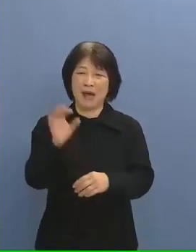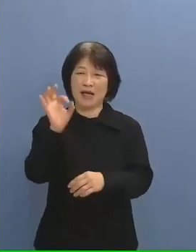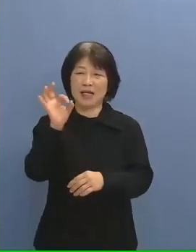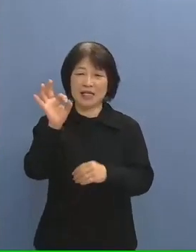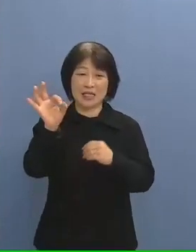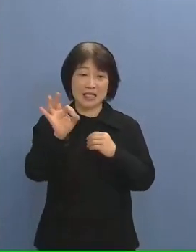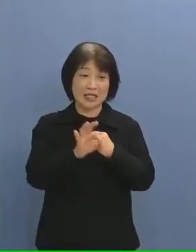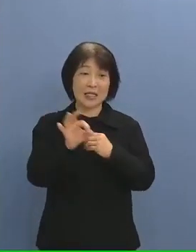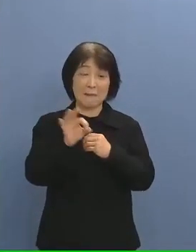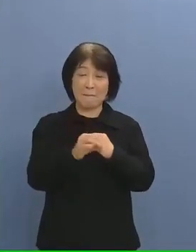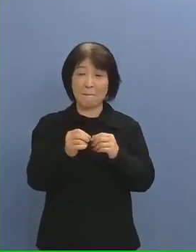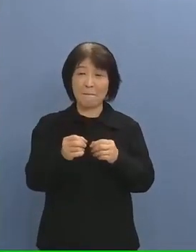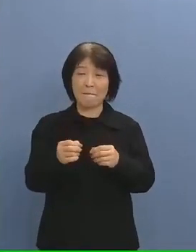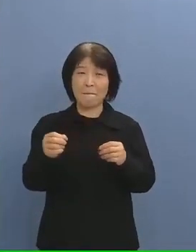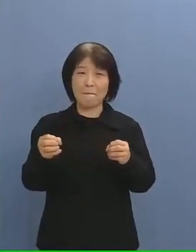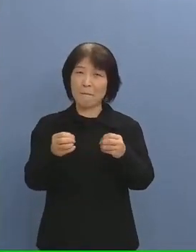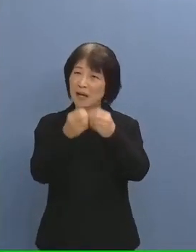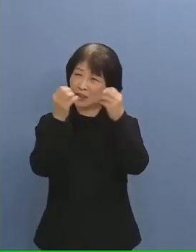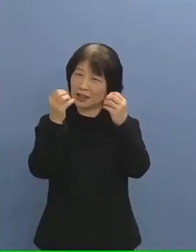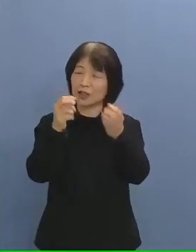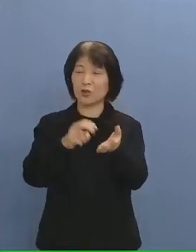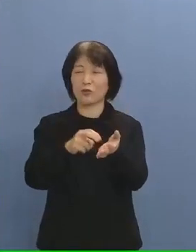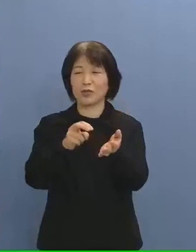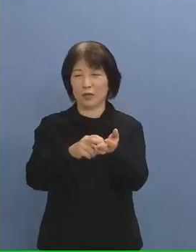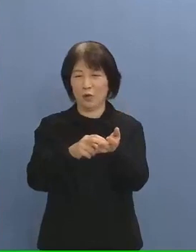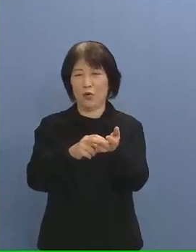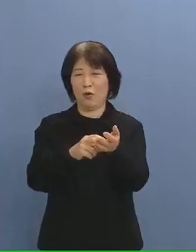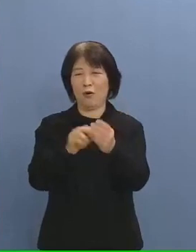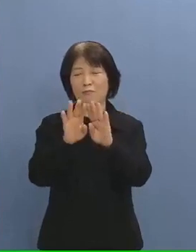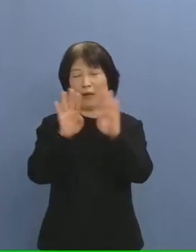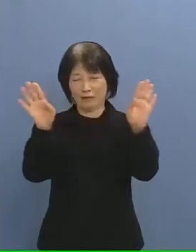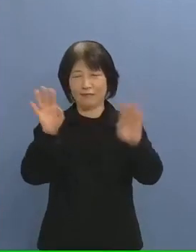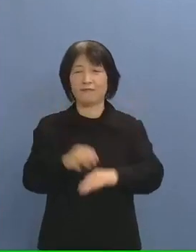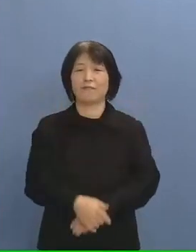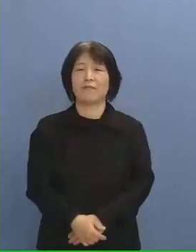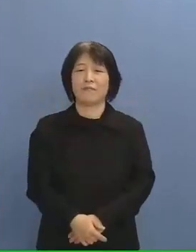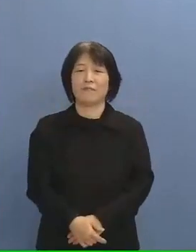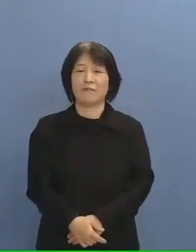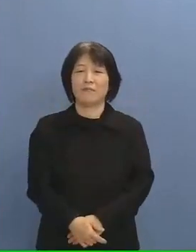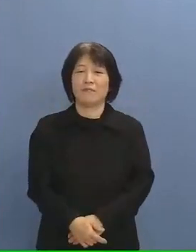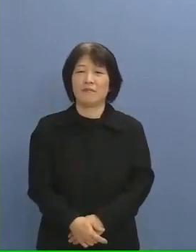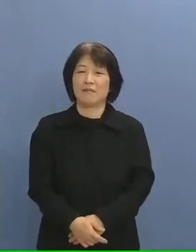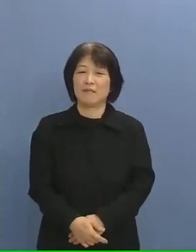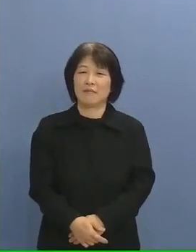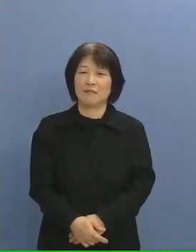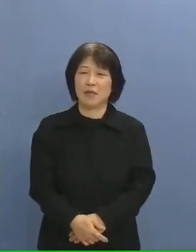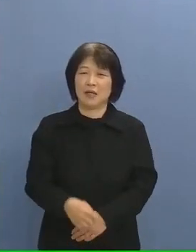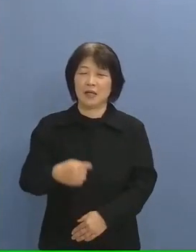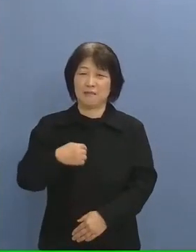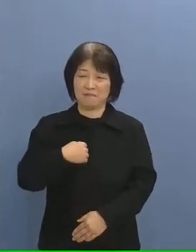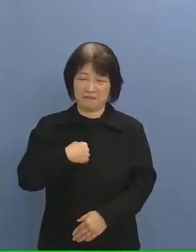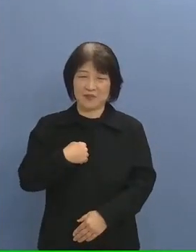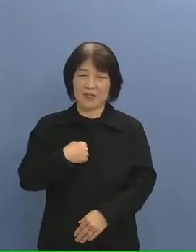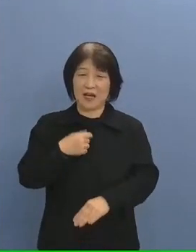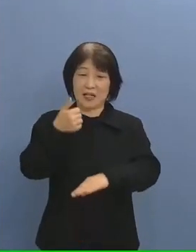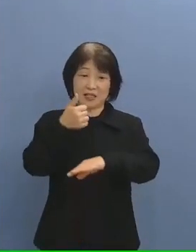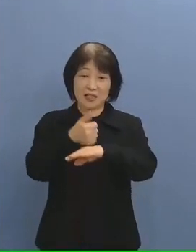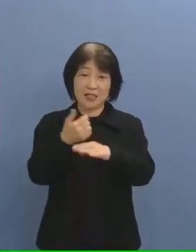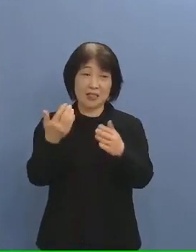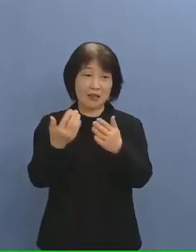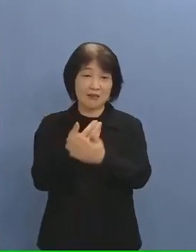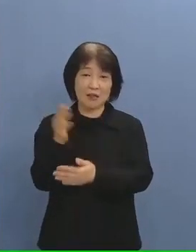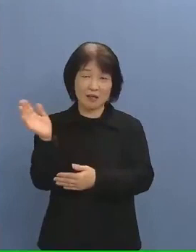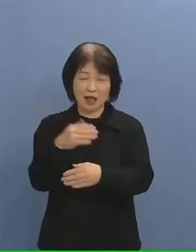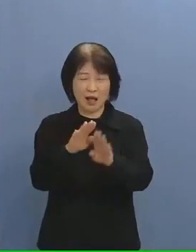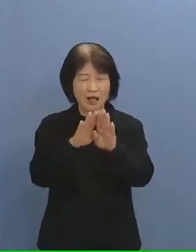開催という形になります。斉藤知事が発足してからとしては初め